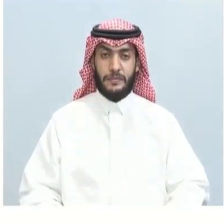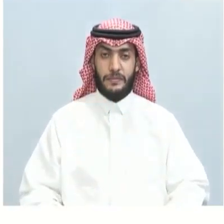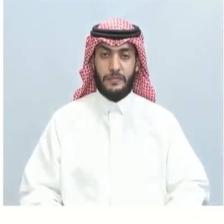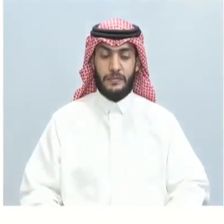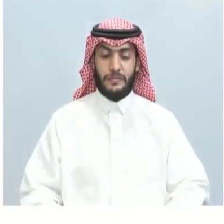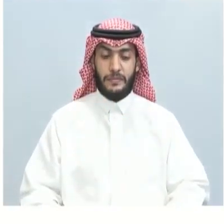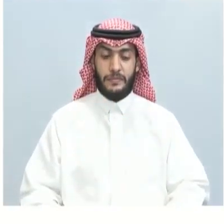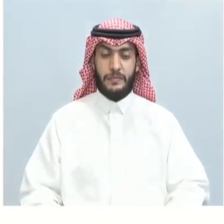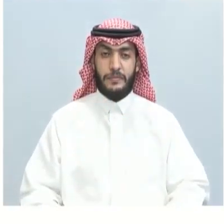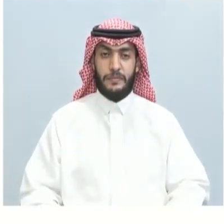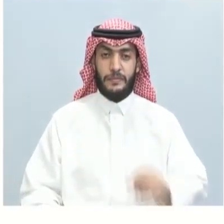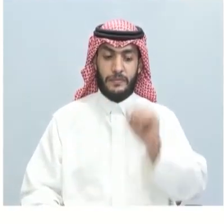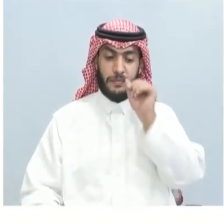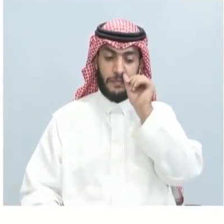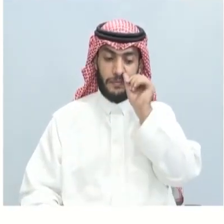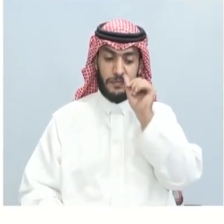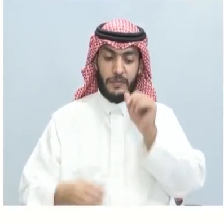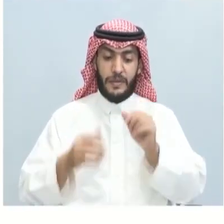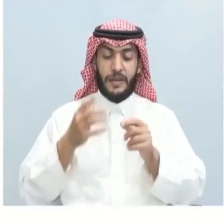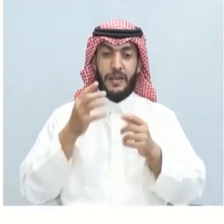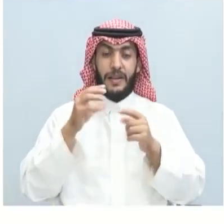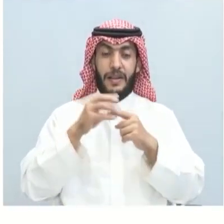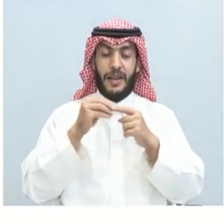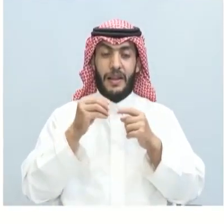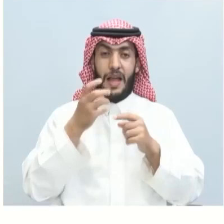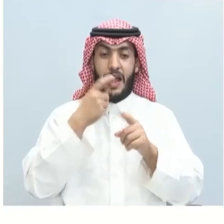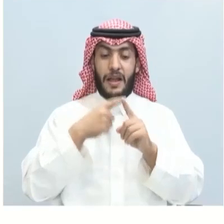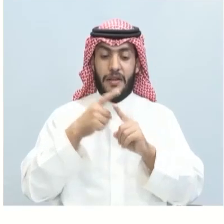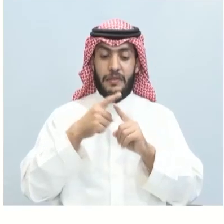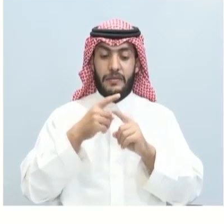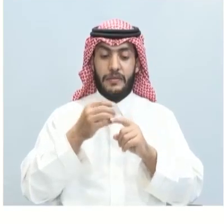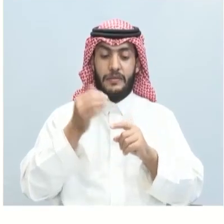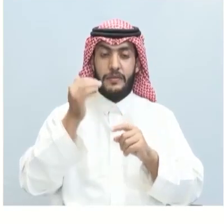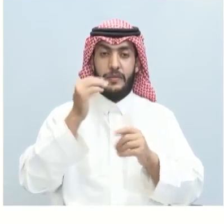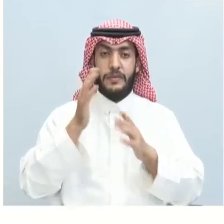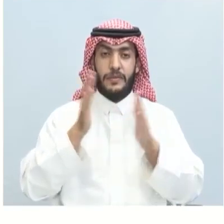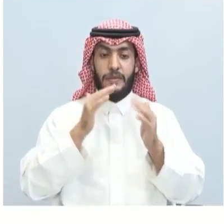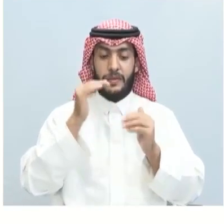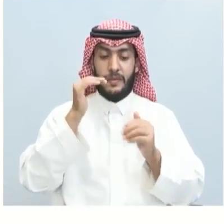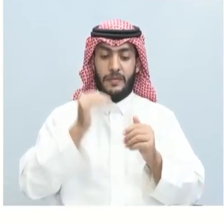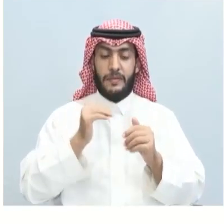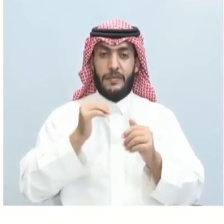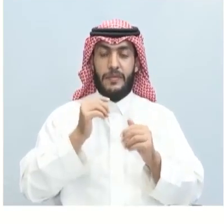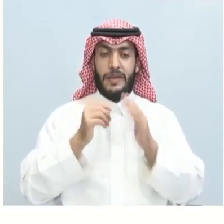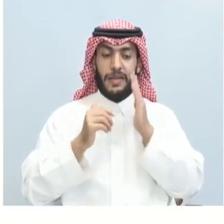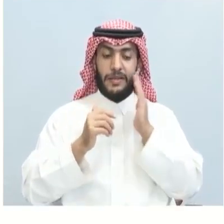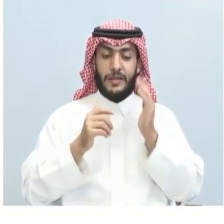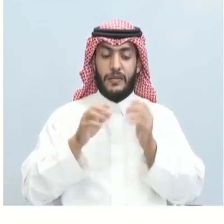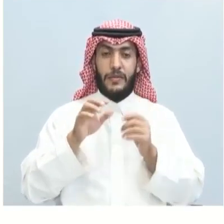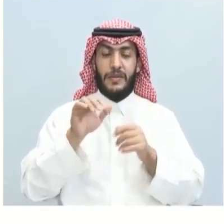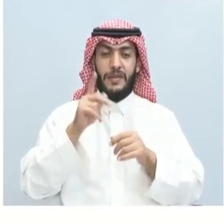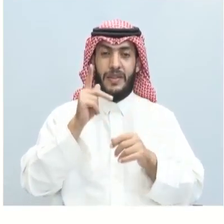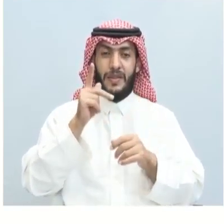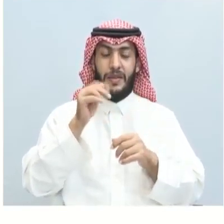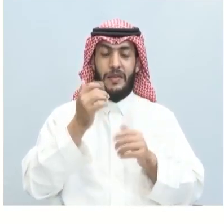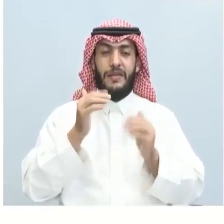ركز هنا نقص درجه الحراره ينزاح الاتزان نحو اليسار وقيمه الاي كي